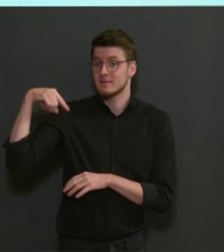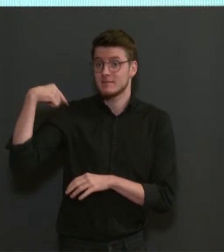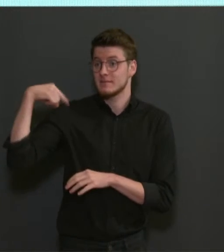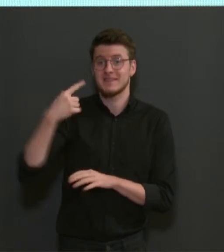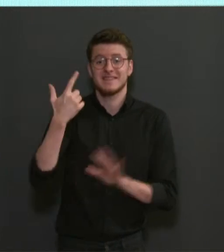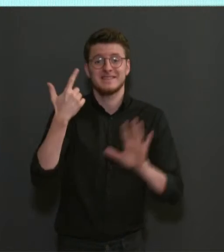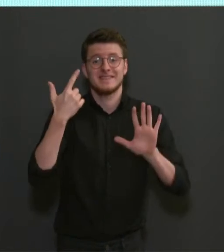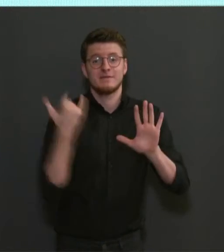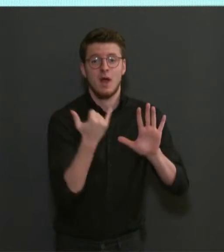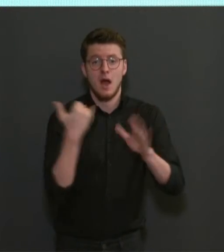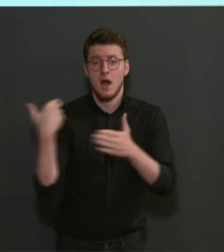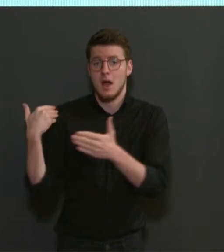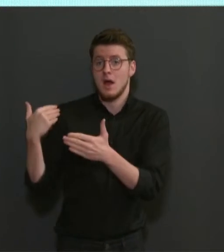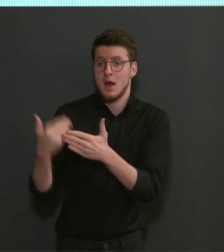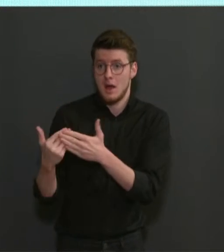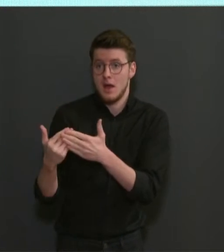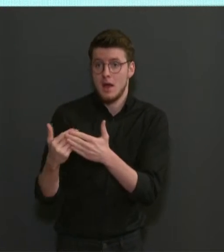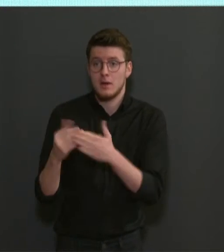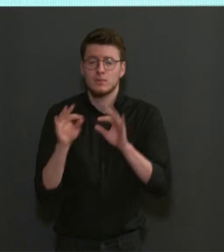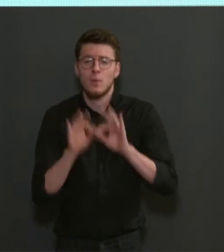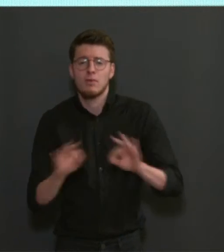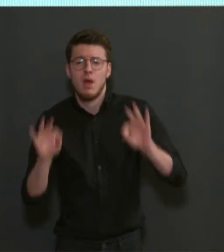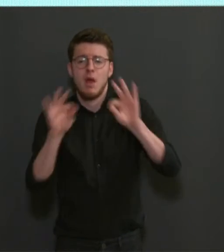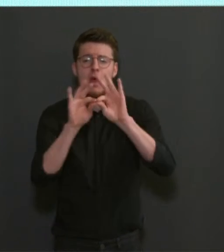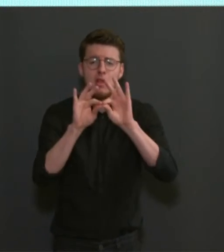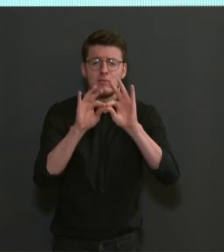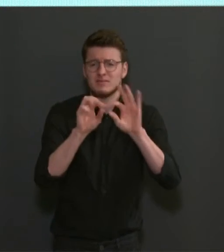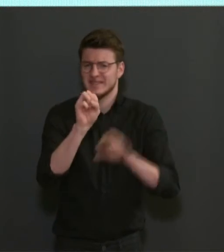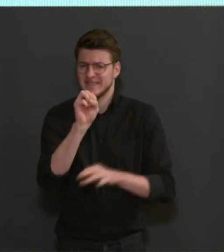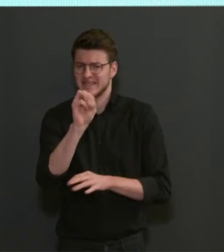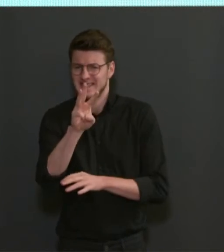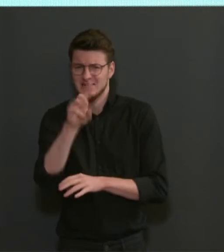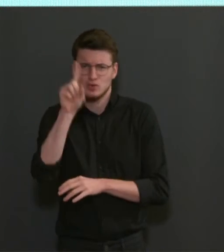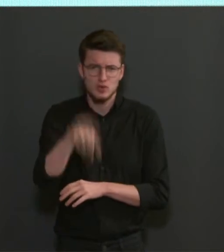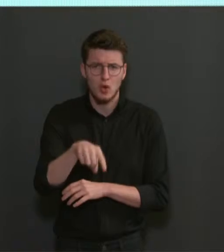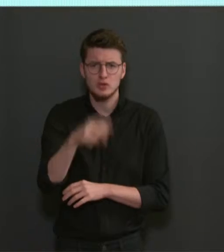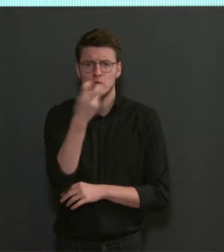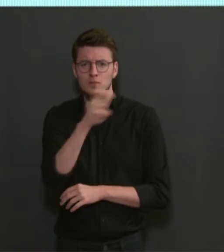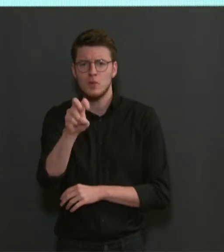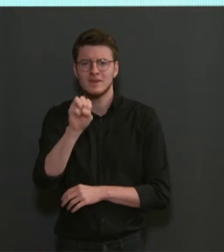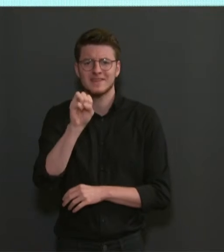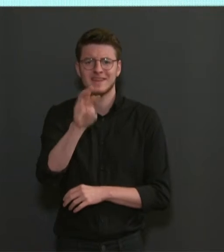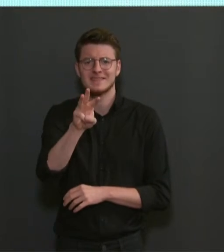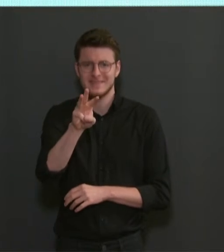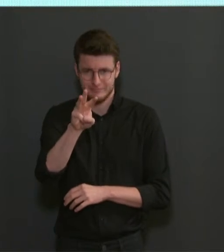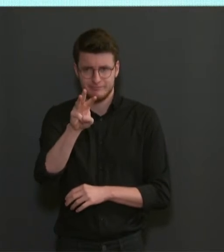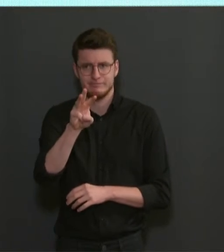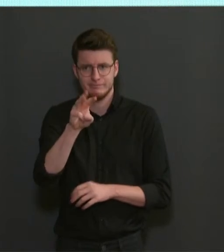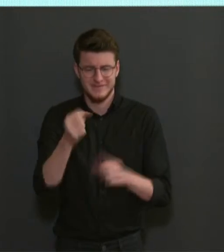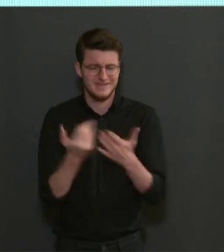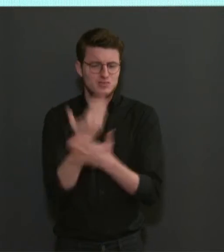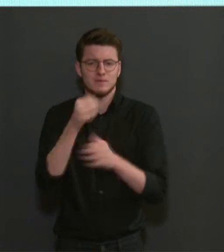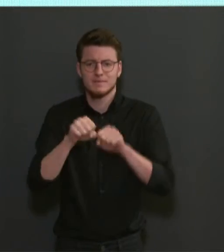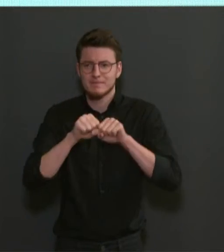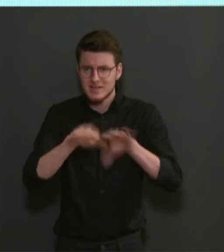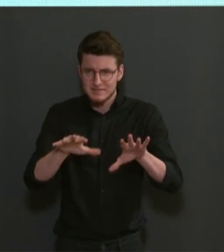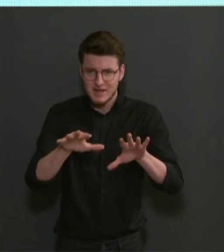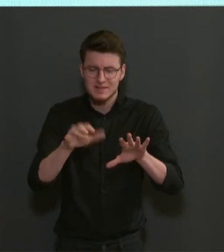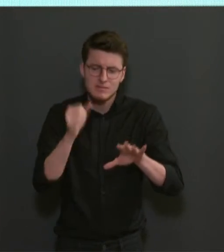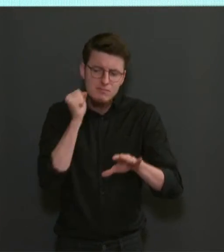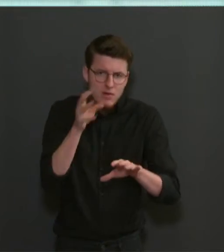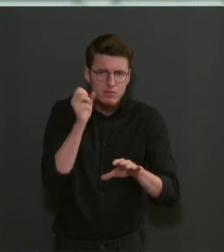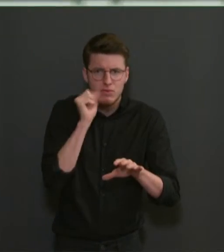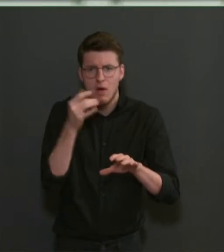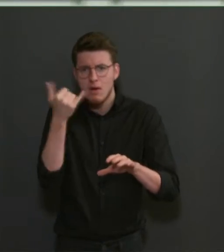13.213 nieuwe besmettingen per dag vastgesteld. Dat is een verdere afname van 16%